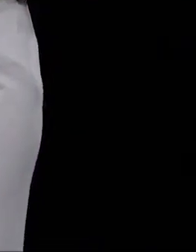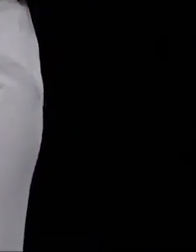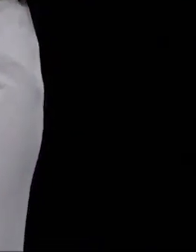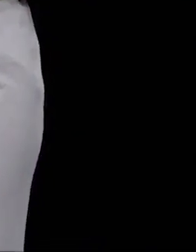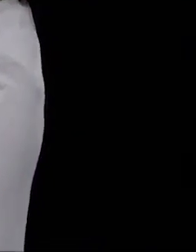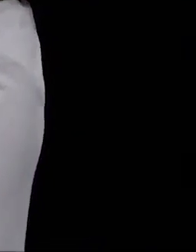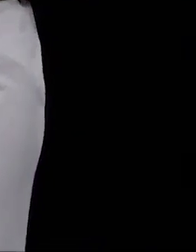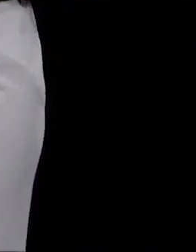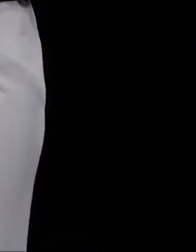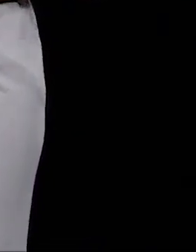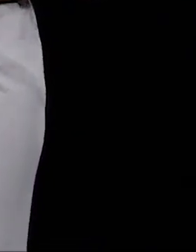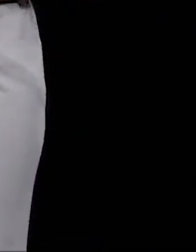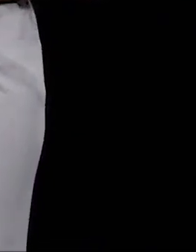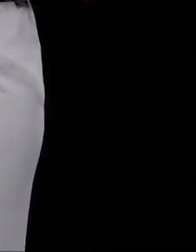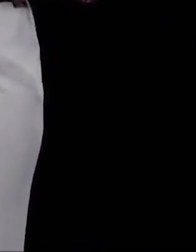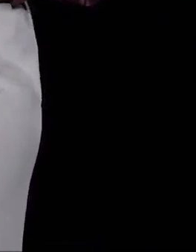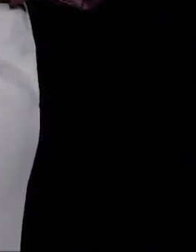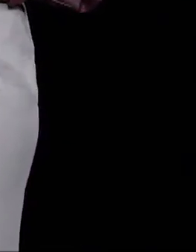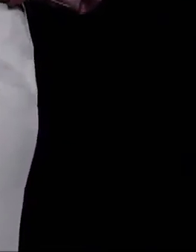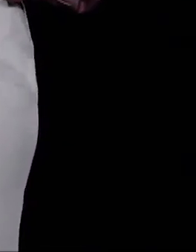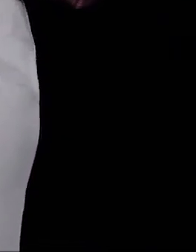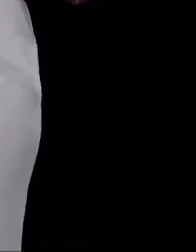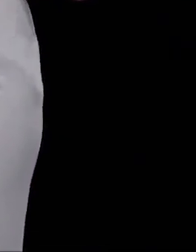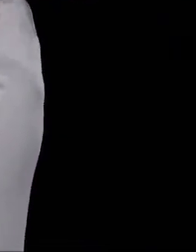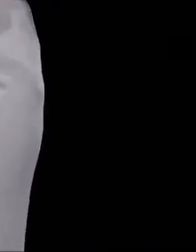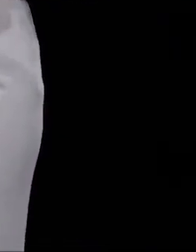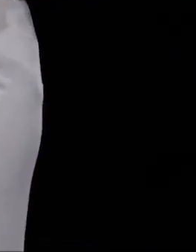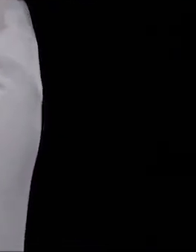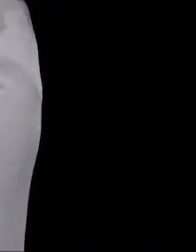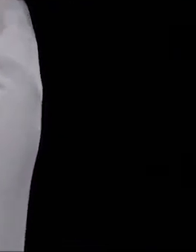뉴스 광주 NBC 뉴스 유튜브 구독으로 함께하세요 y